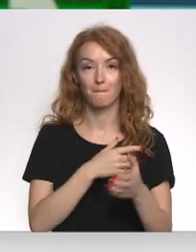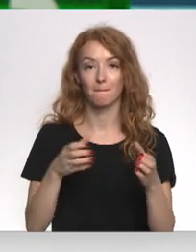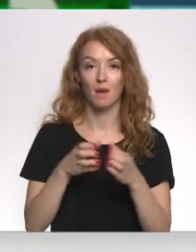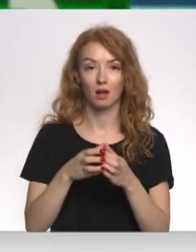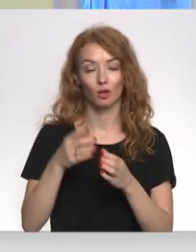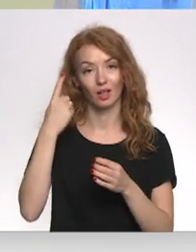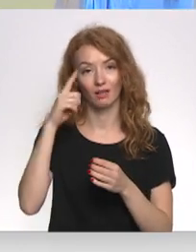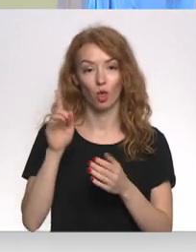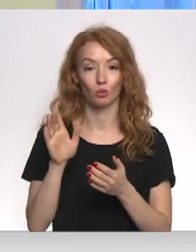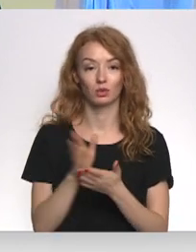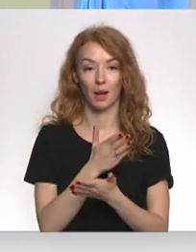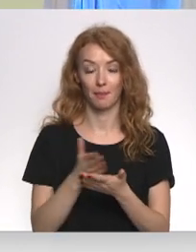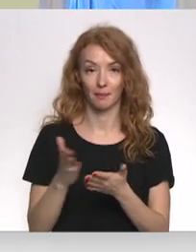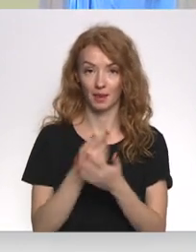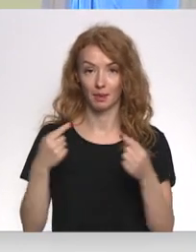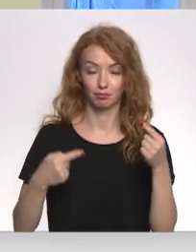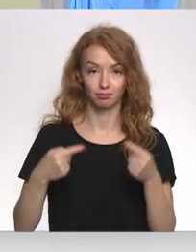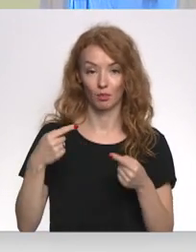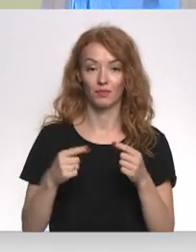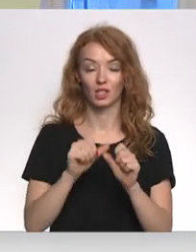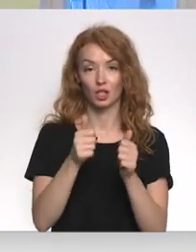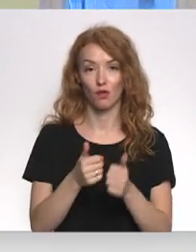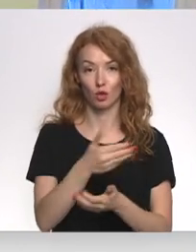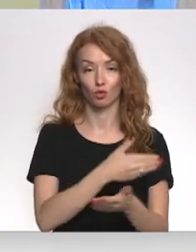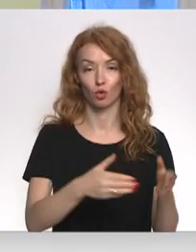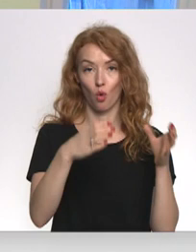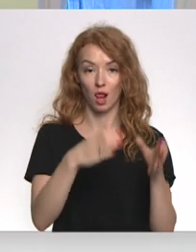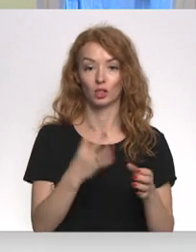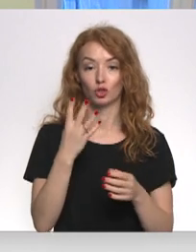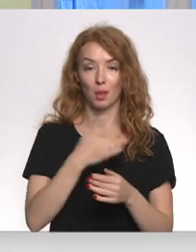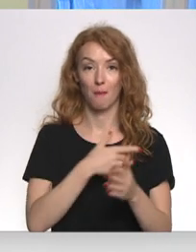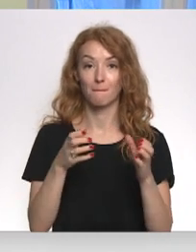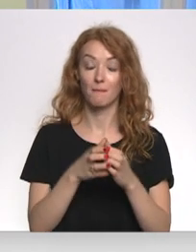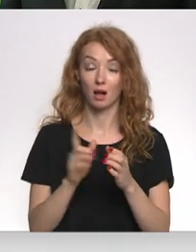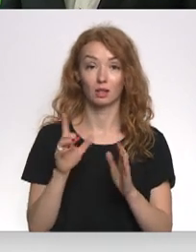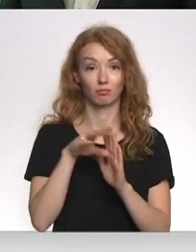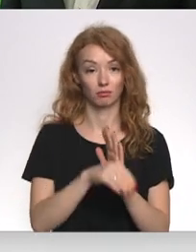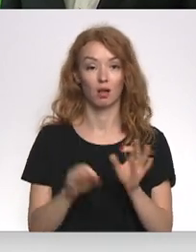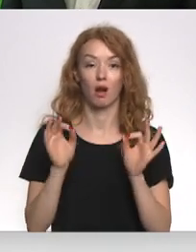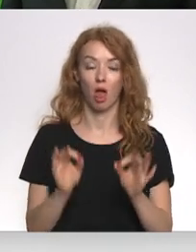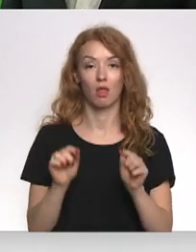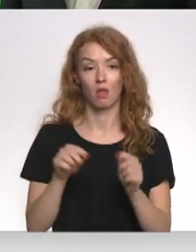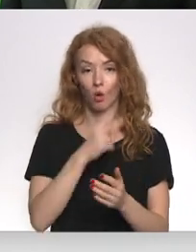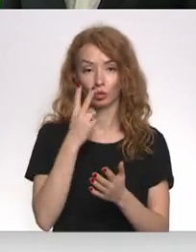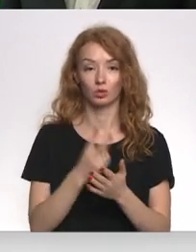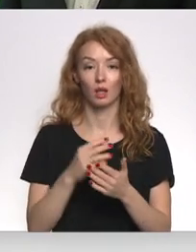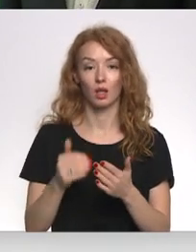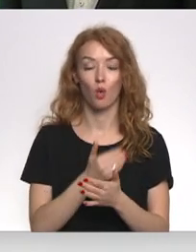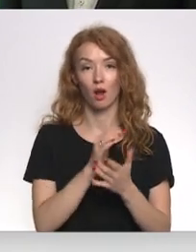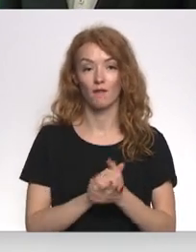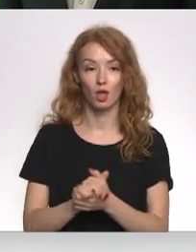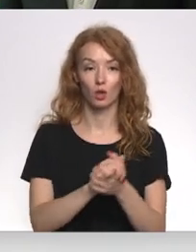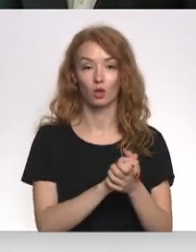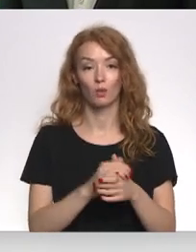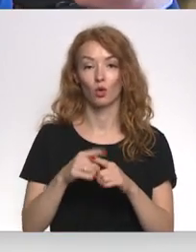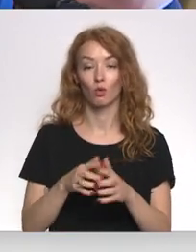ideoloģiskās domstarpības. Jaunās koalīcijas izveidošanai četru partiju sastāvā ir reāla uzskata Jaunā vienotība, kura par plašā